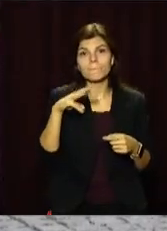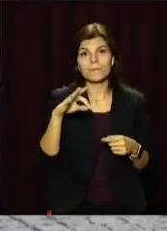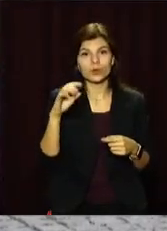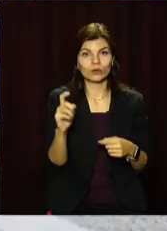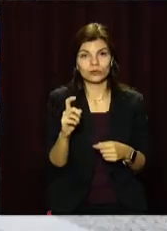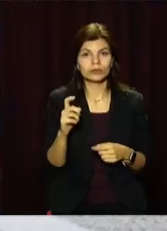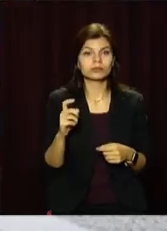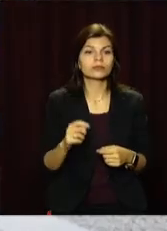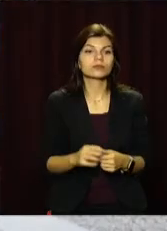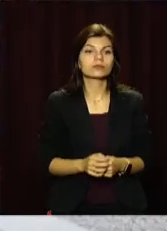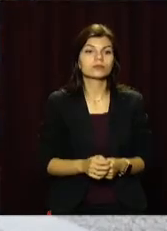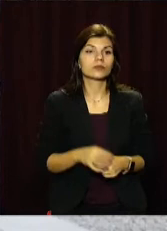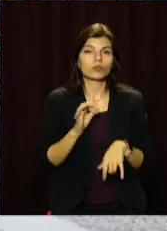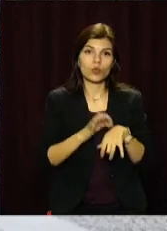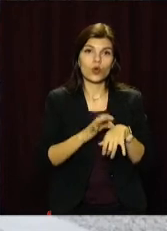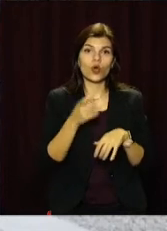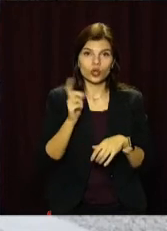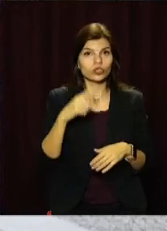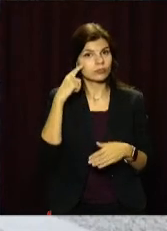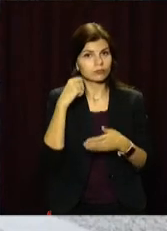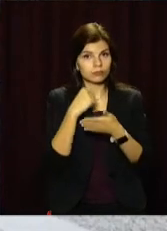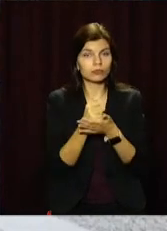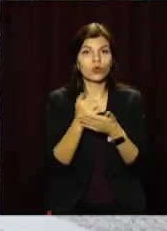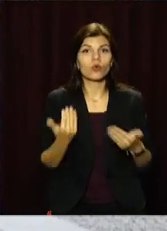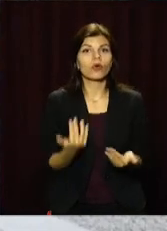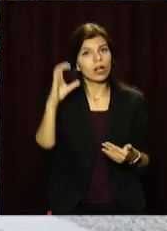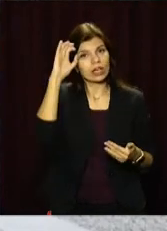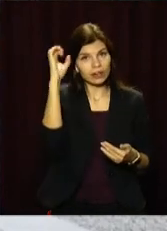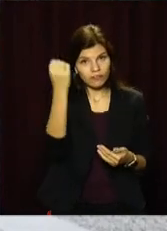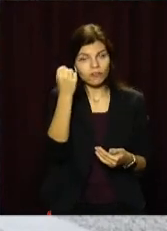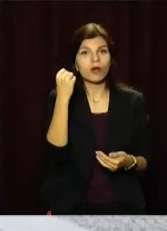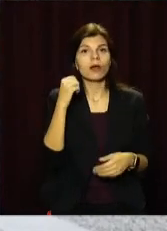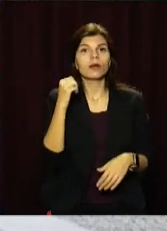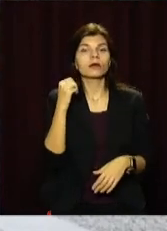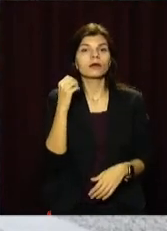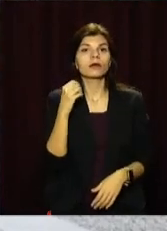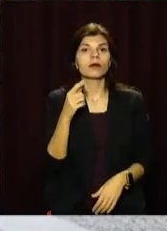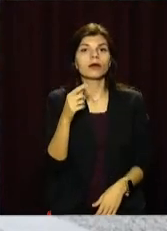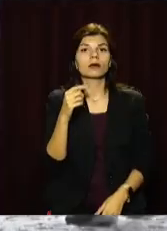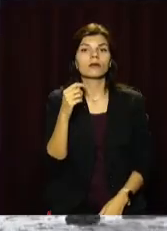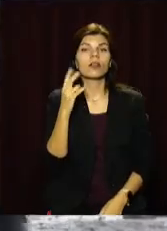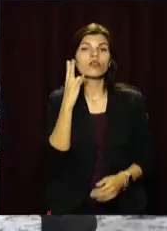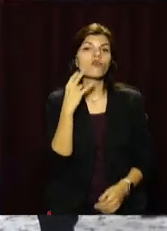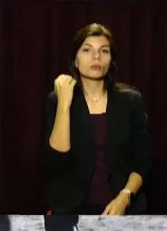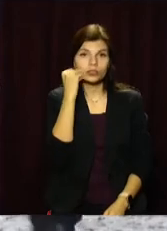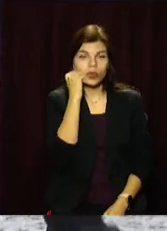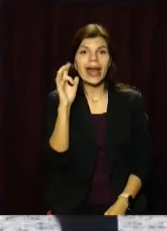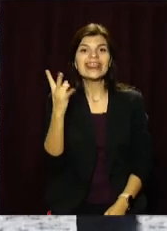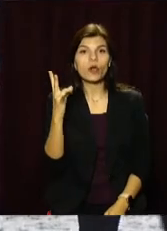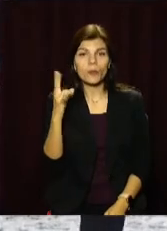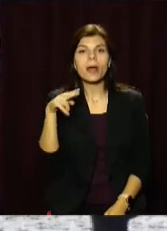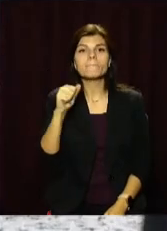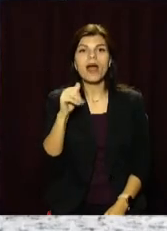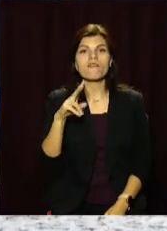департаменті охорони здоров'я. Хворобу також діагностували у мешканців Кривого Рогу, Павлограда, Нікополя, Новомосковська і шести